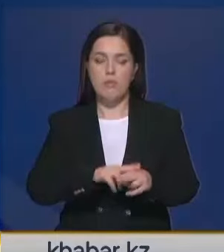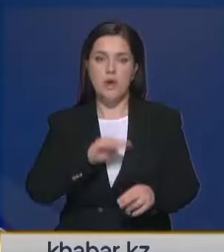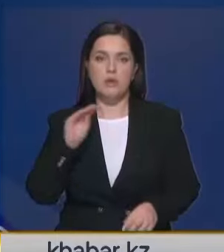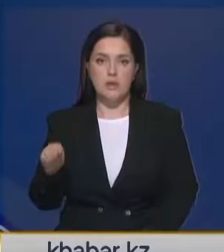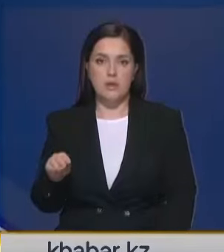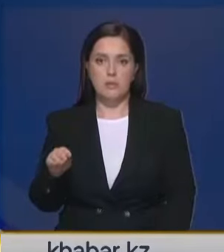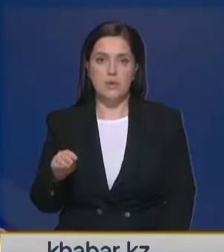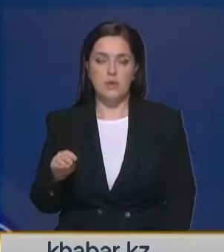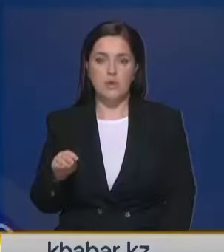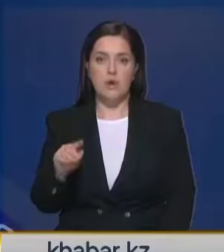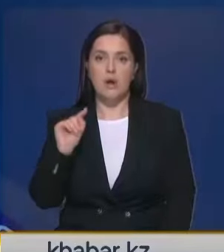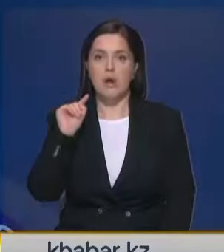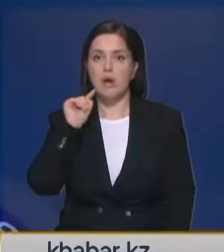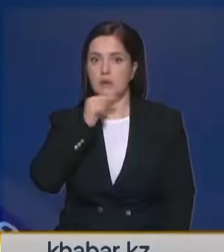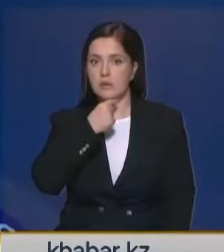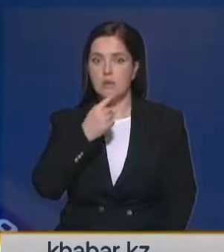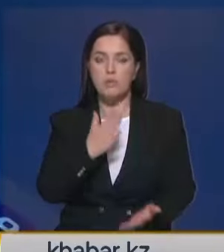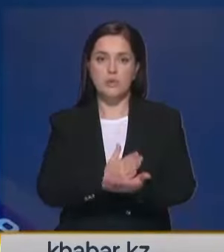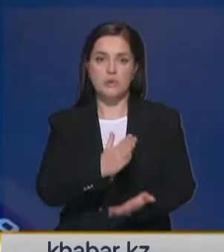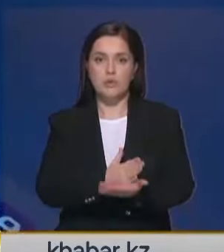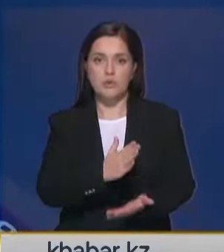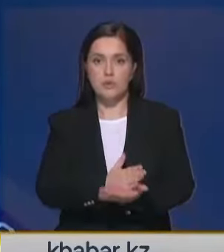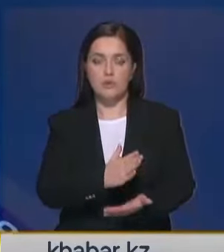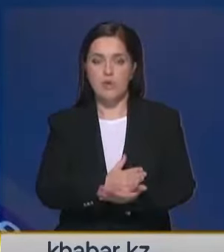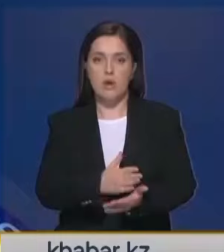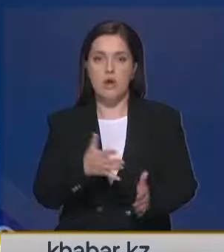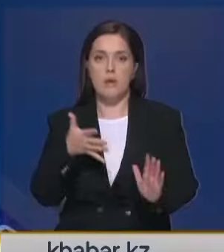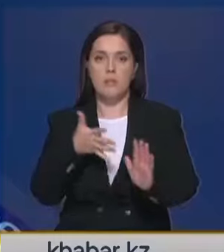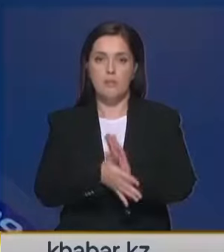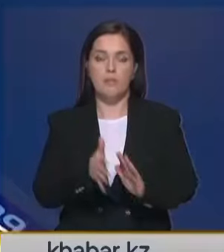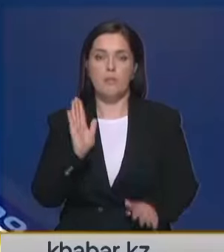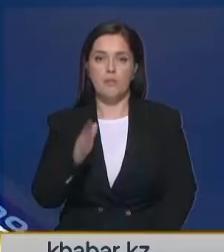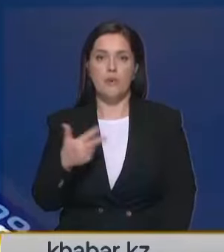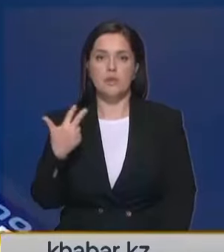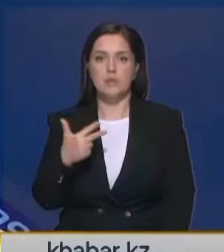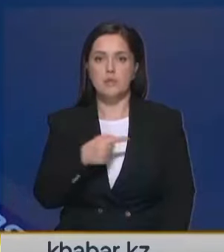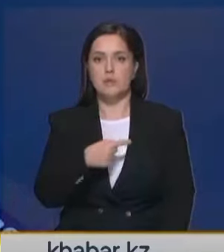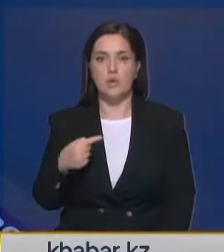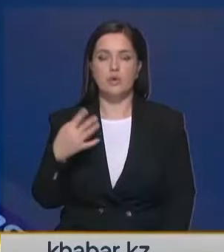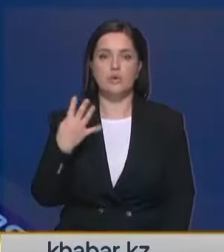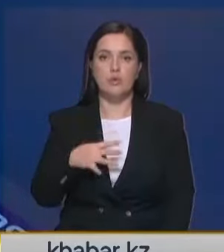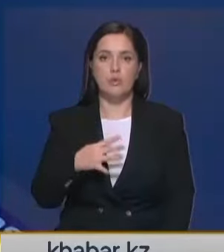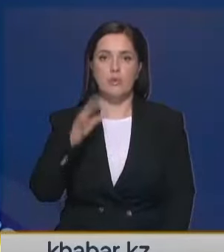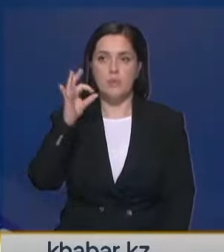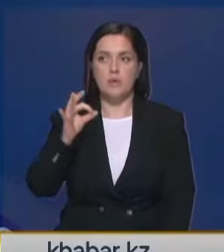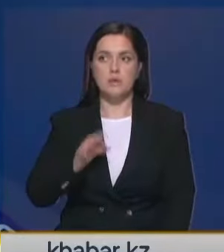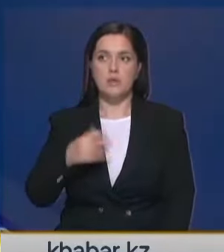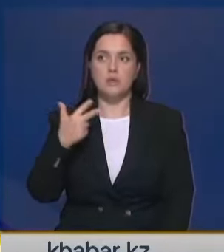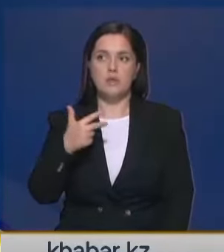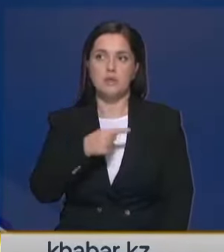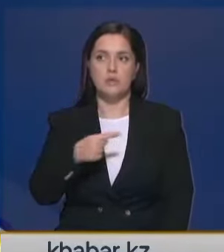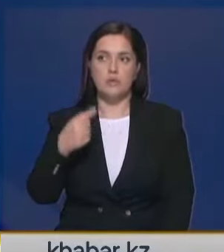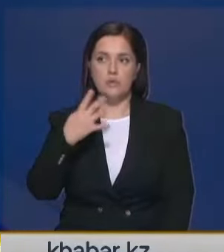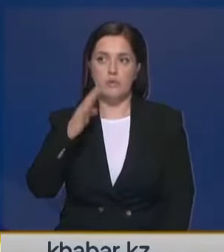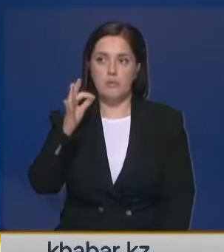то экономия при существующем потреблении составляет 30-40%. То есть 30-40% можно